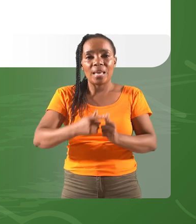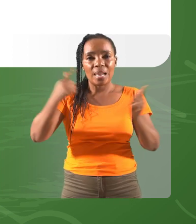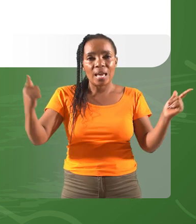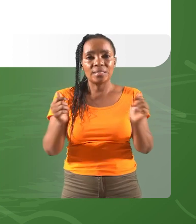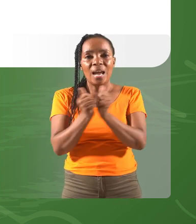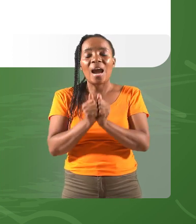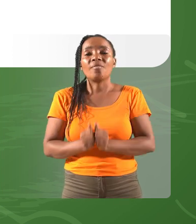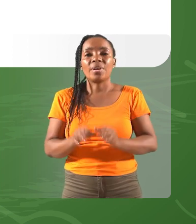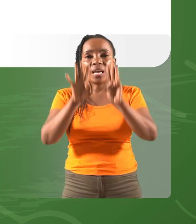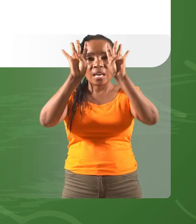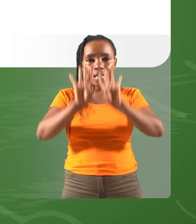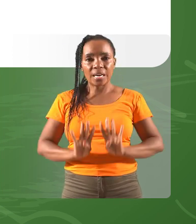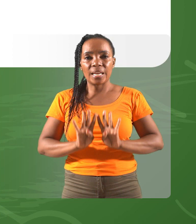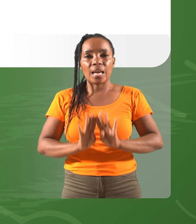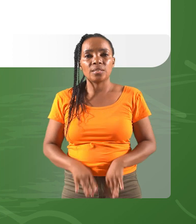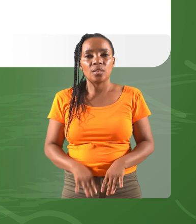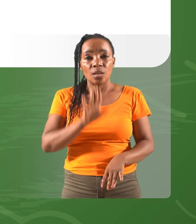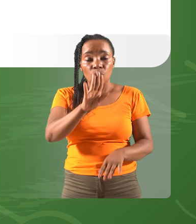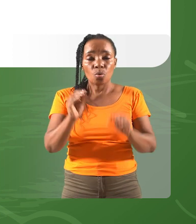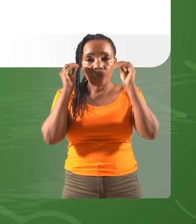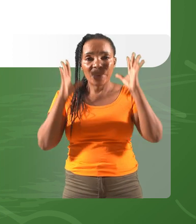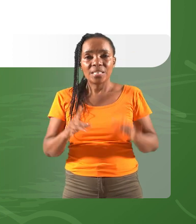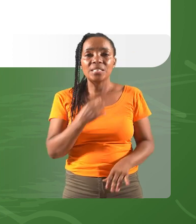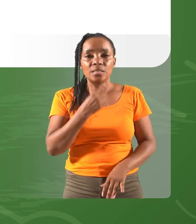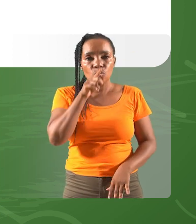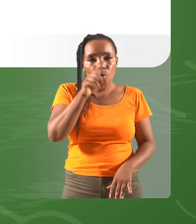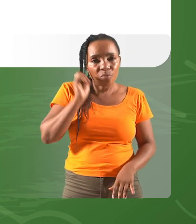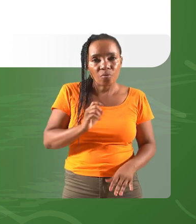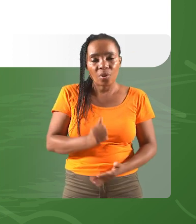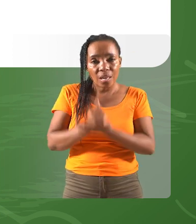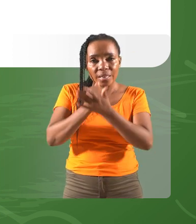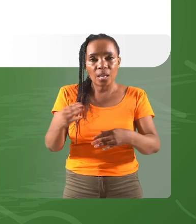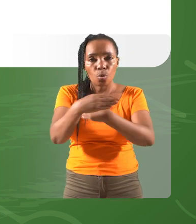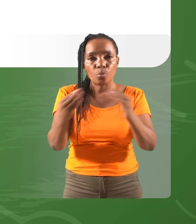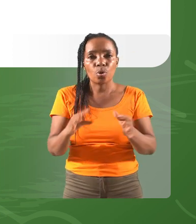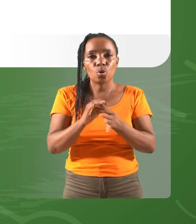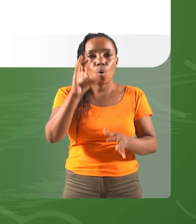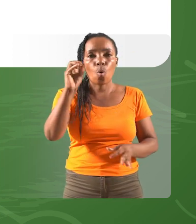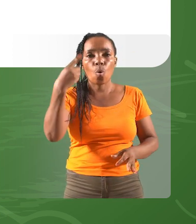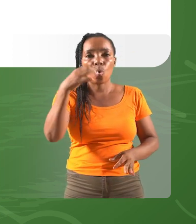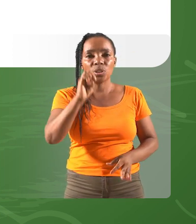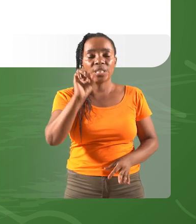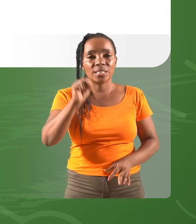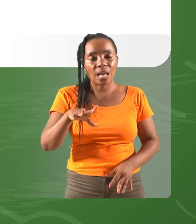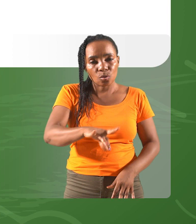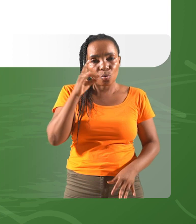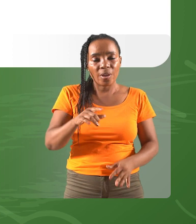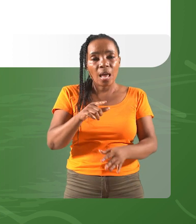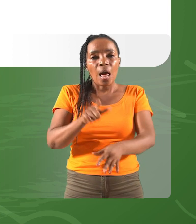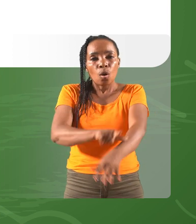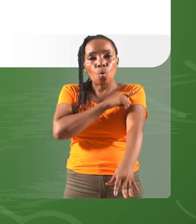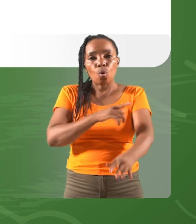maître vous demande d'aider le bureau de COGES à déterminer la longueur totale de